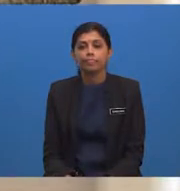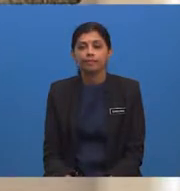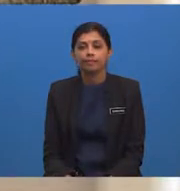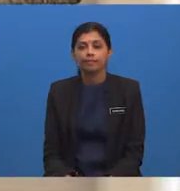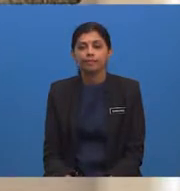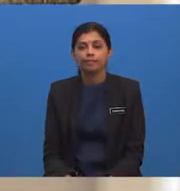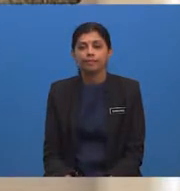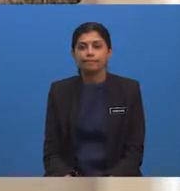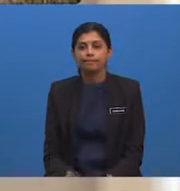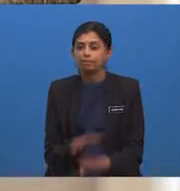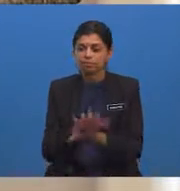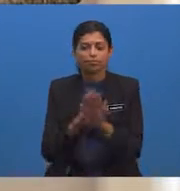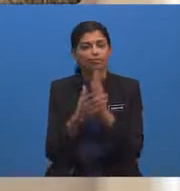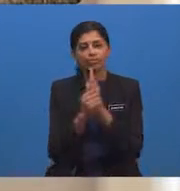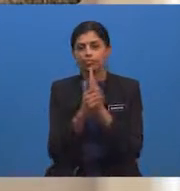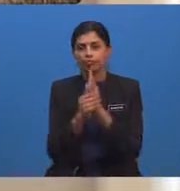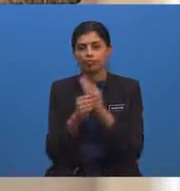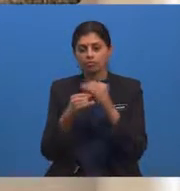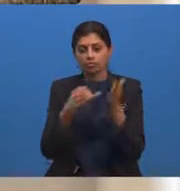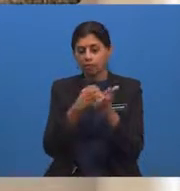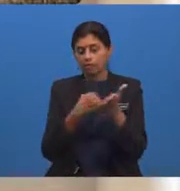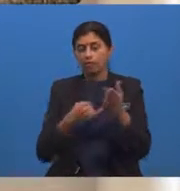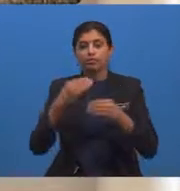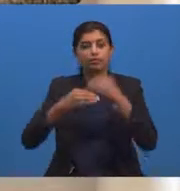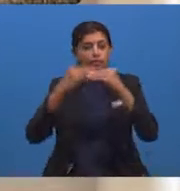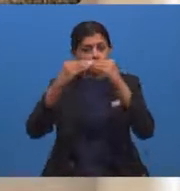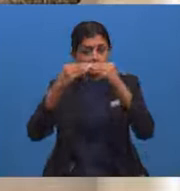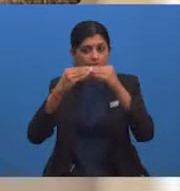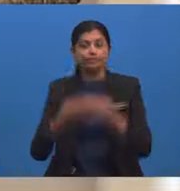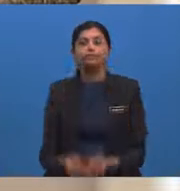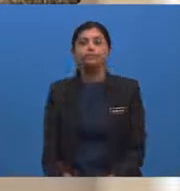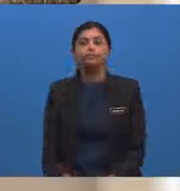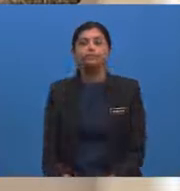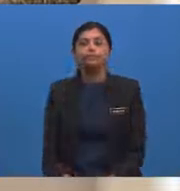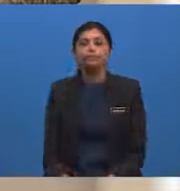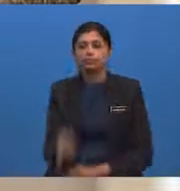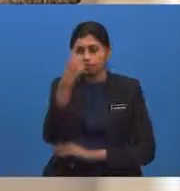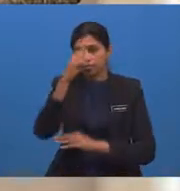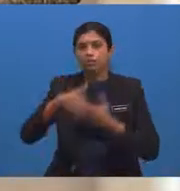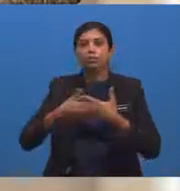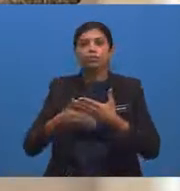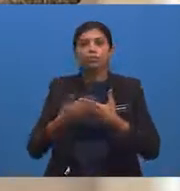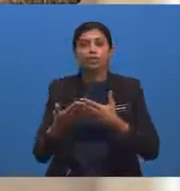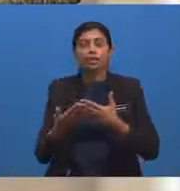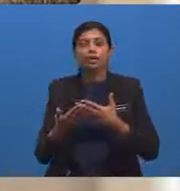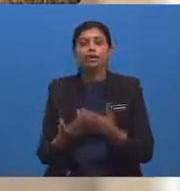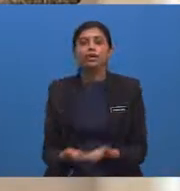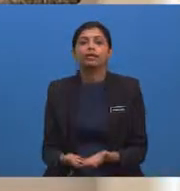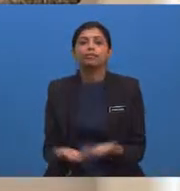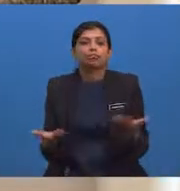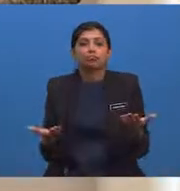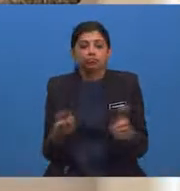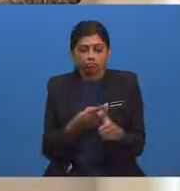seni bina. Seni bina yang dihasilkan adalah bagi memudahkan kehidupan seperti